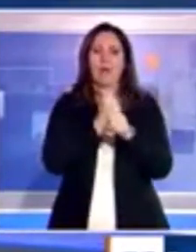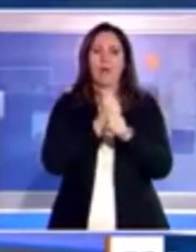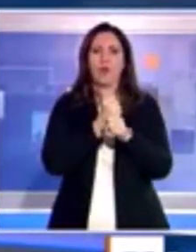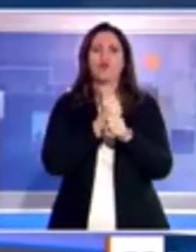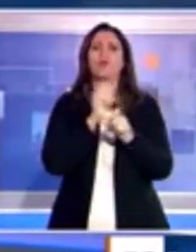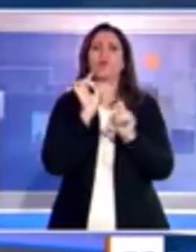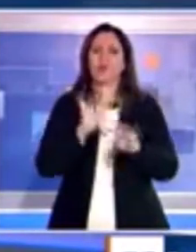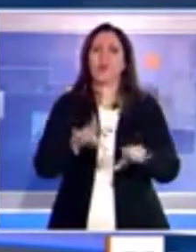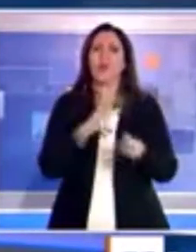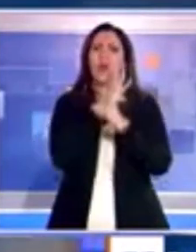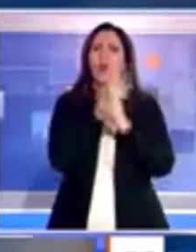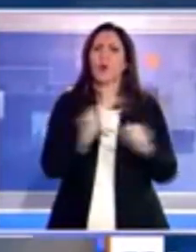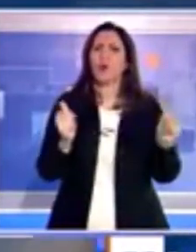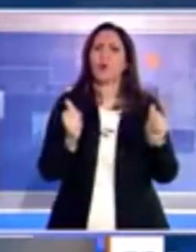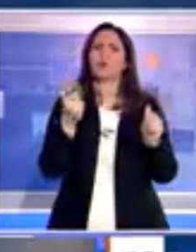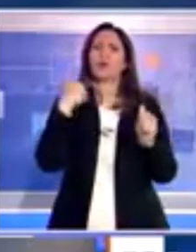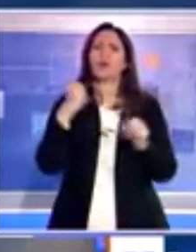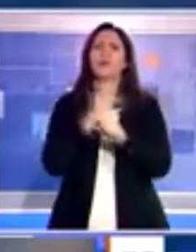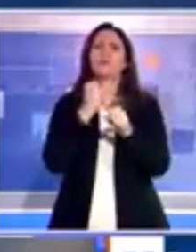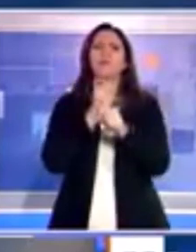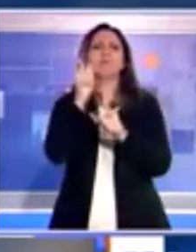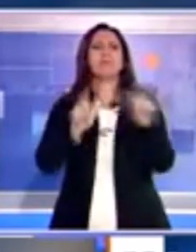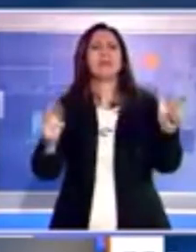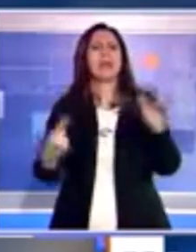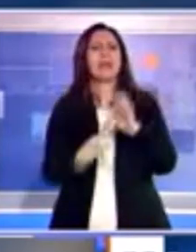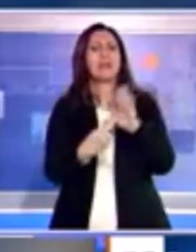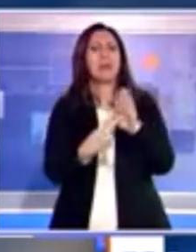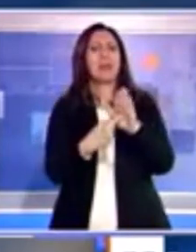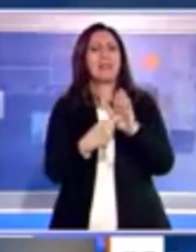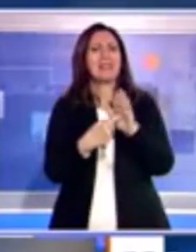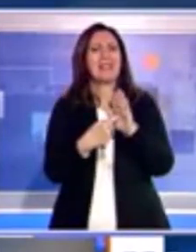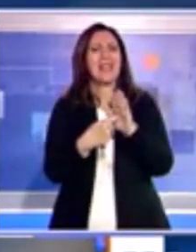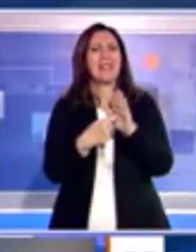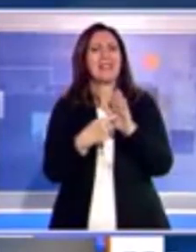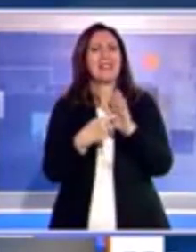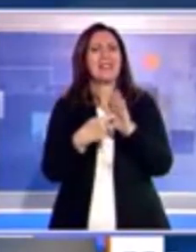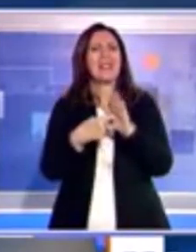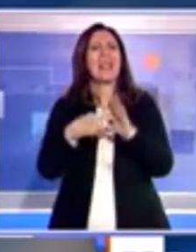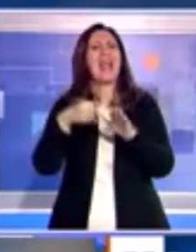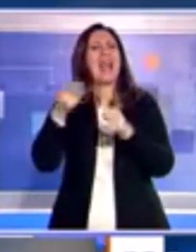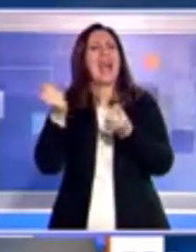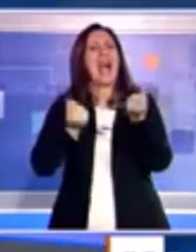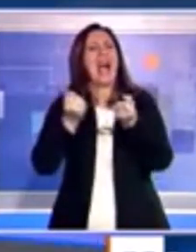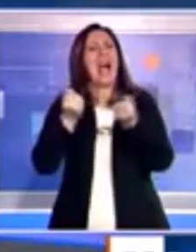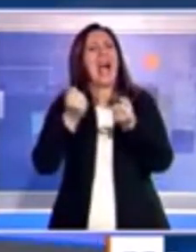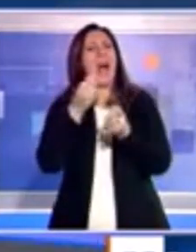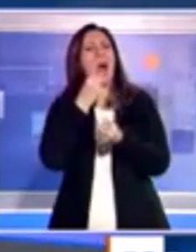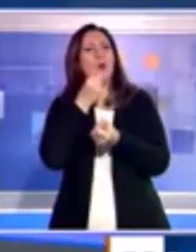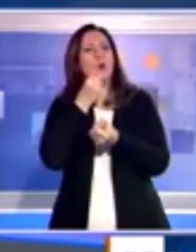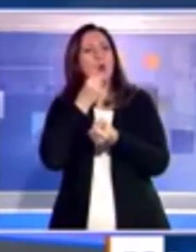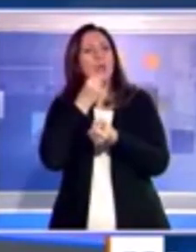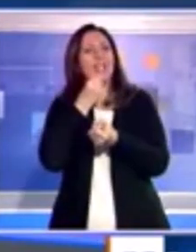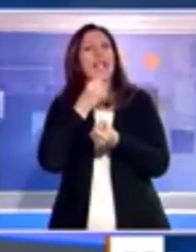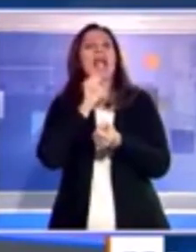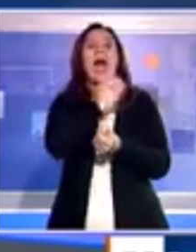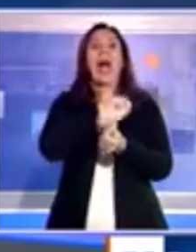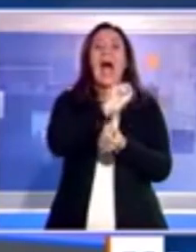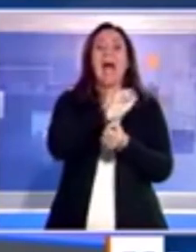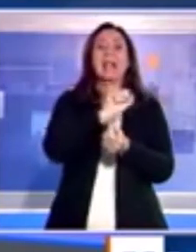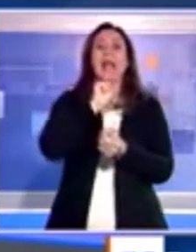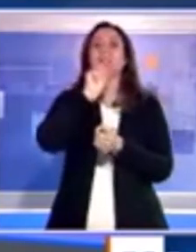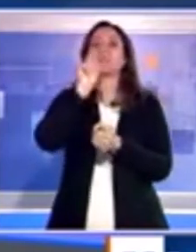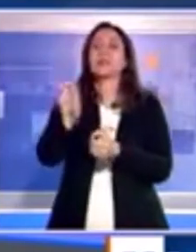per i dipendenti dell'Autogrill di Potenza chiuso nei giorni scorsi dopo che Anas Aveva dichiarato gli accessi stradali